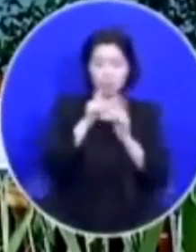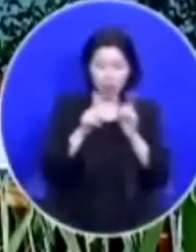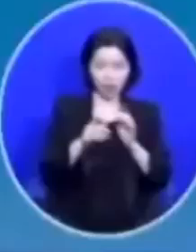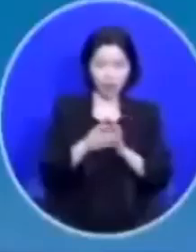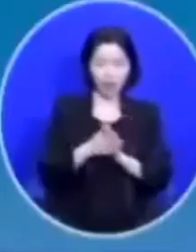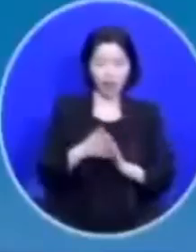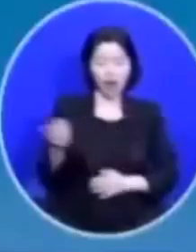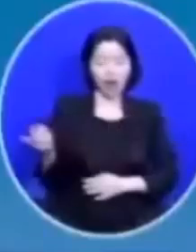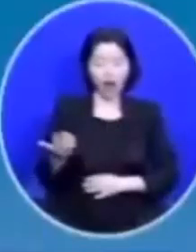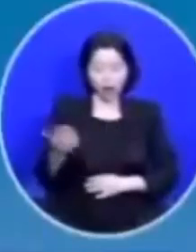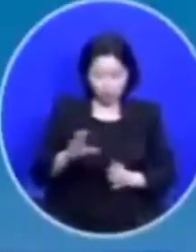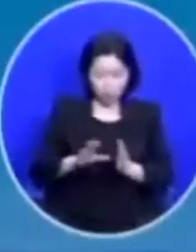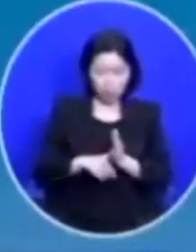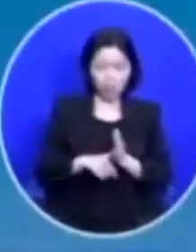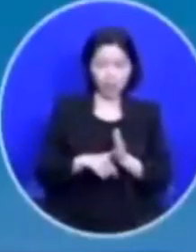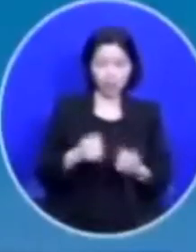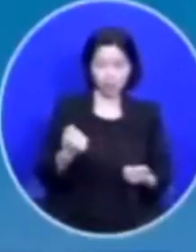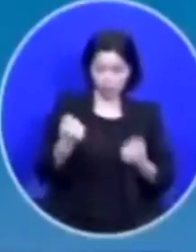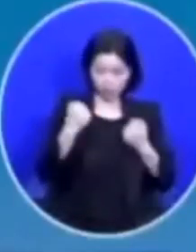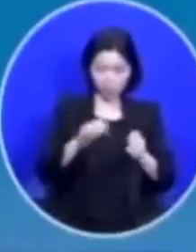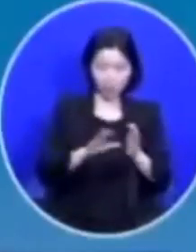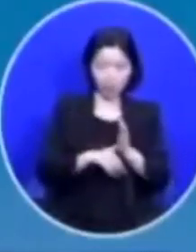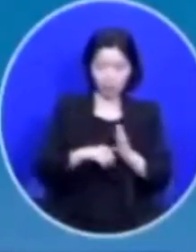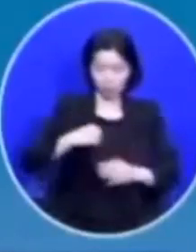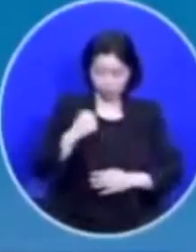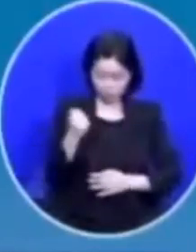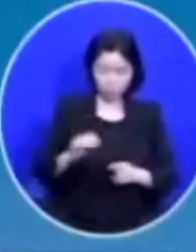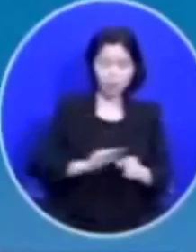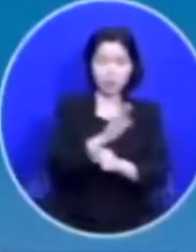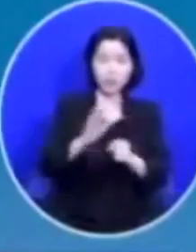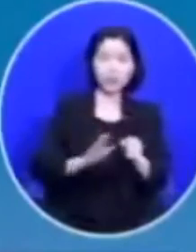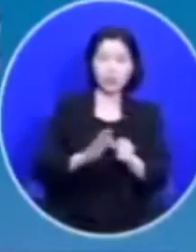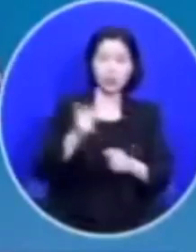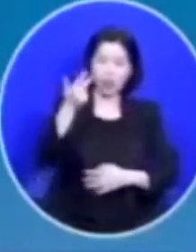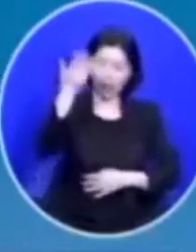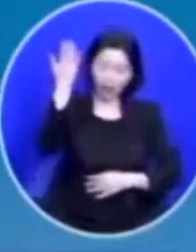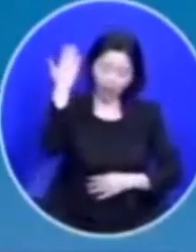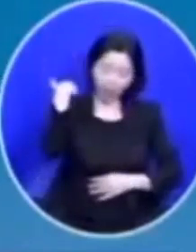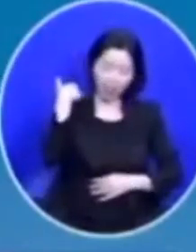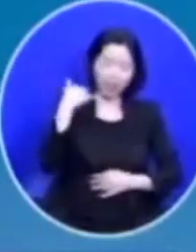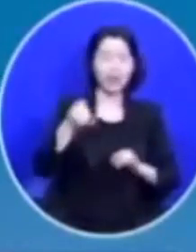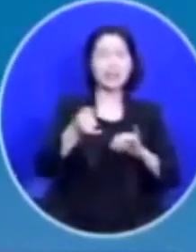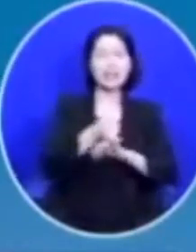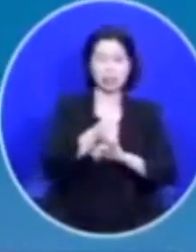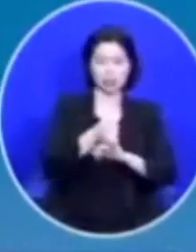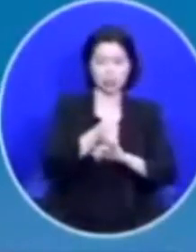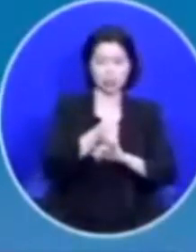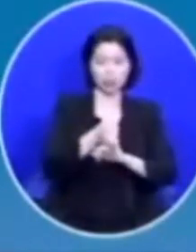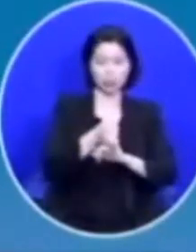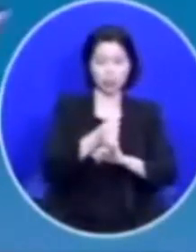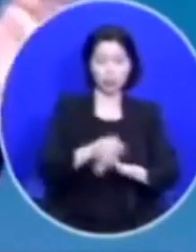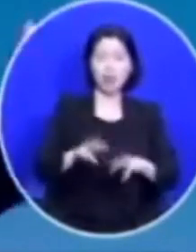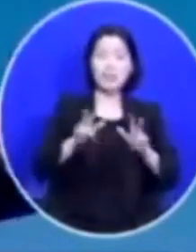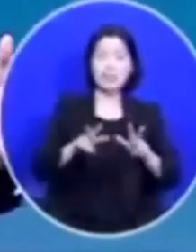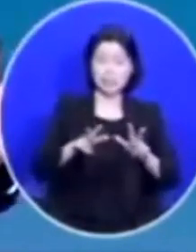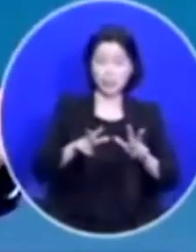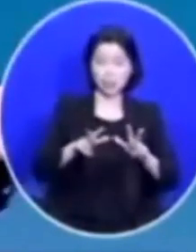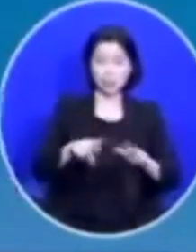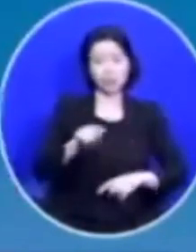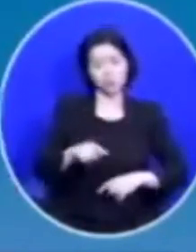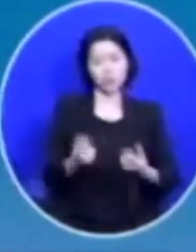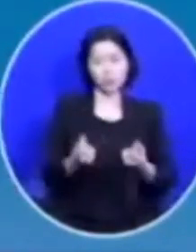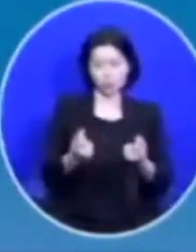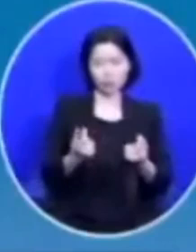때나 순종하고 사랑하겠다고 그때 약속했잖아 요 지금 그런 상황이에요